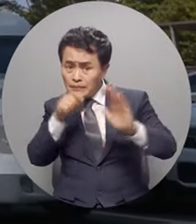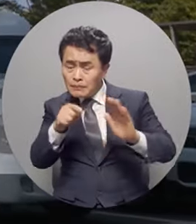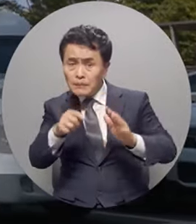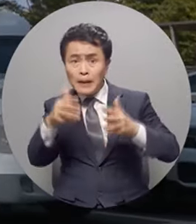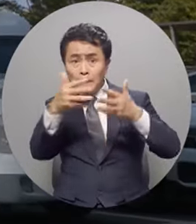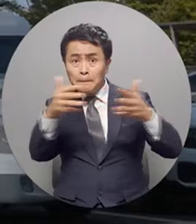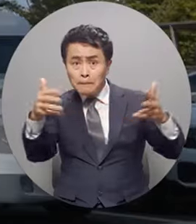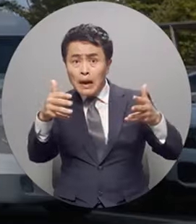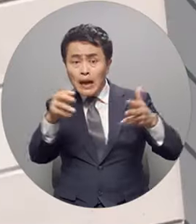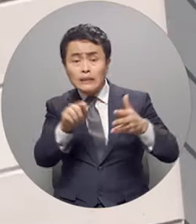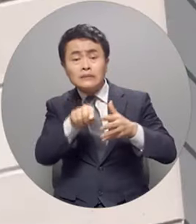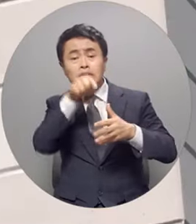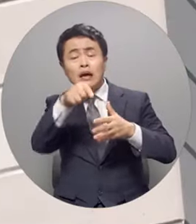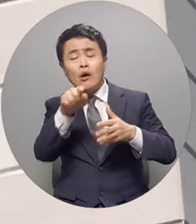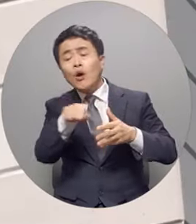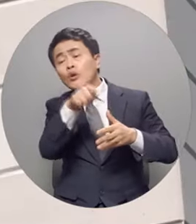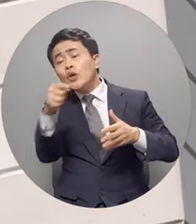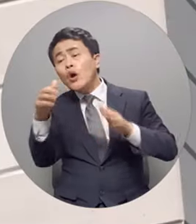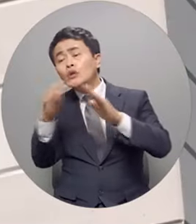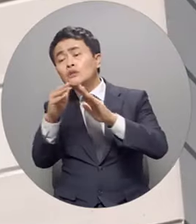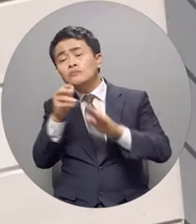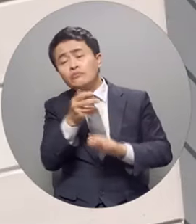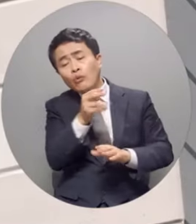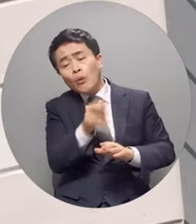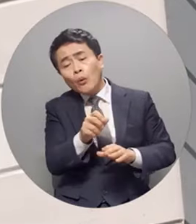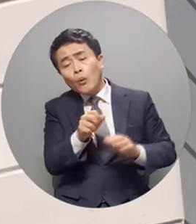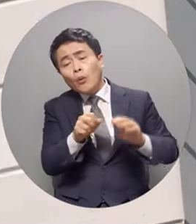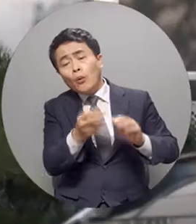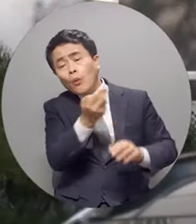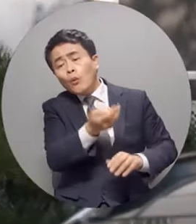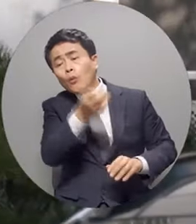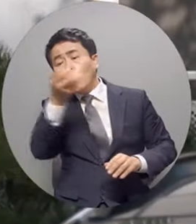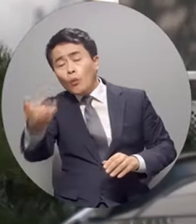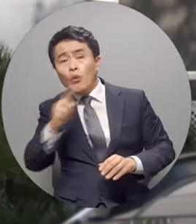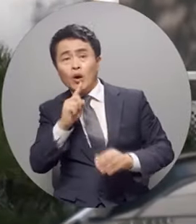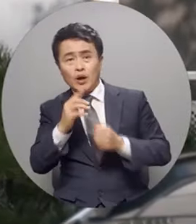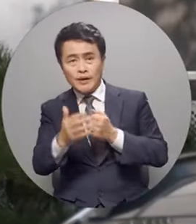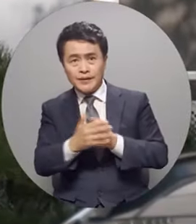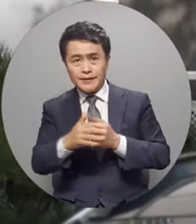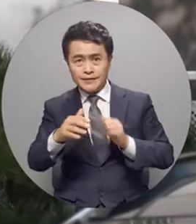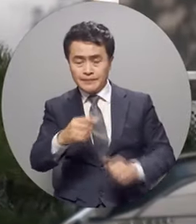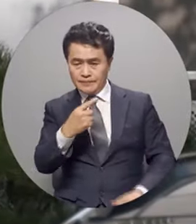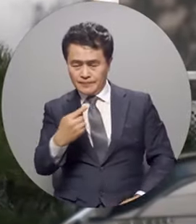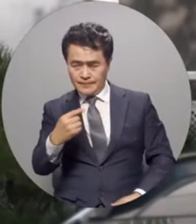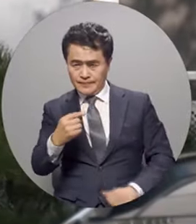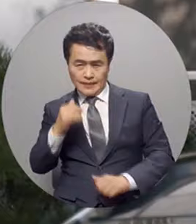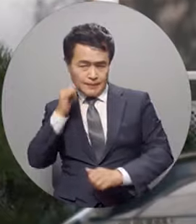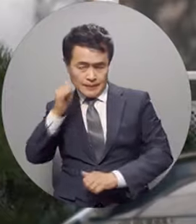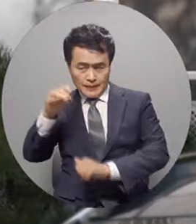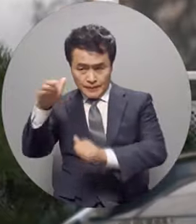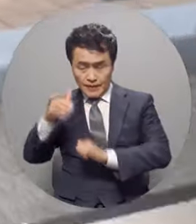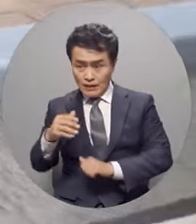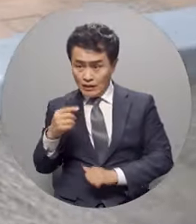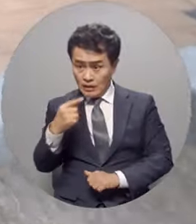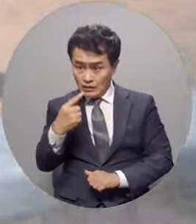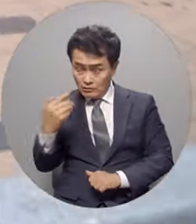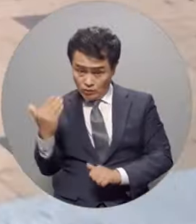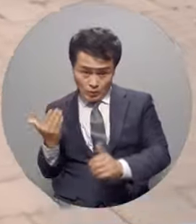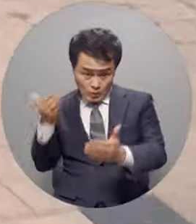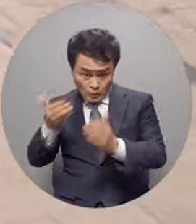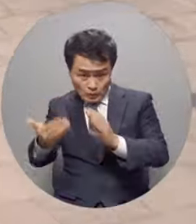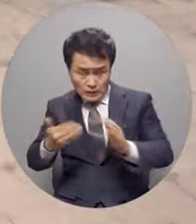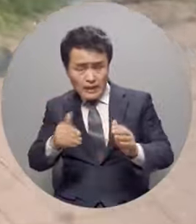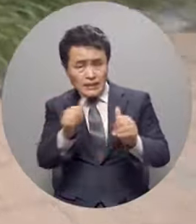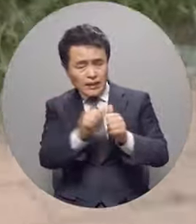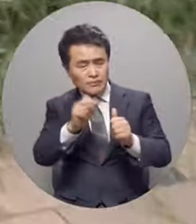8층 베란다를 통해 옆집으로 넘어가고 있었다고 설명했습니다. 경찰은 소방에 공조를 요청했지만 소방당국이 도착하기 전